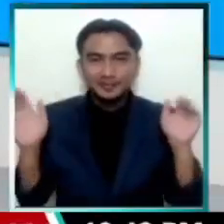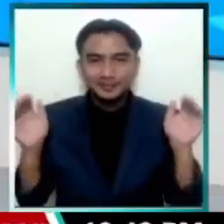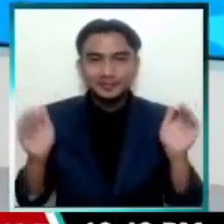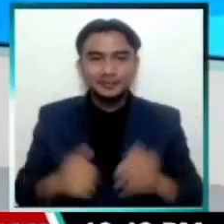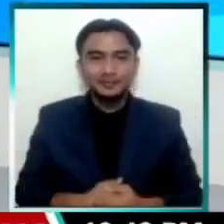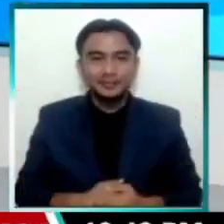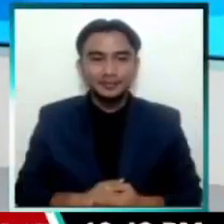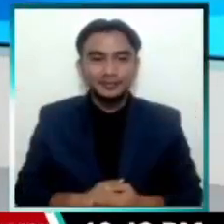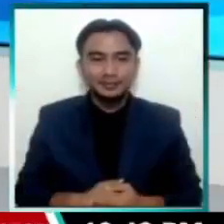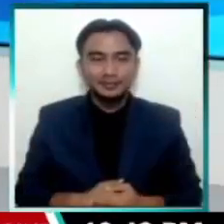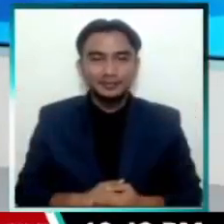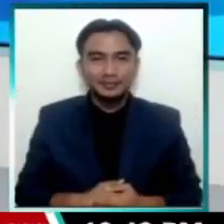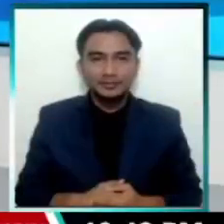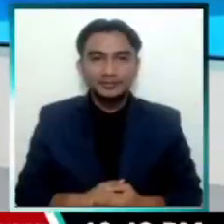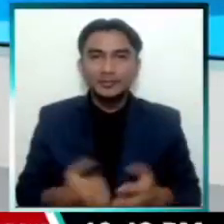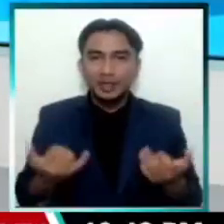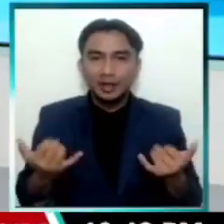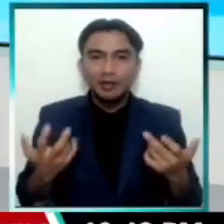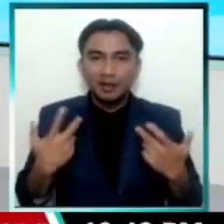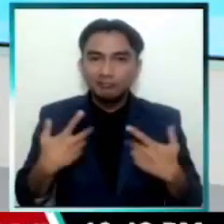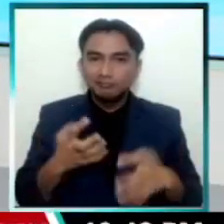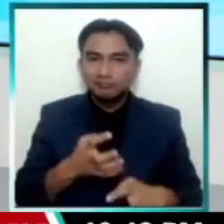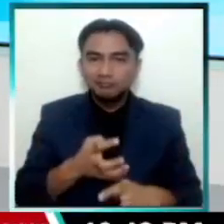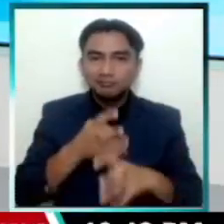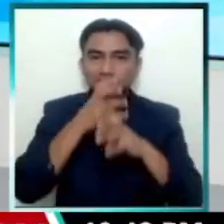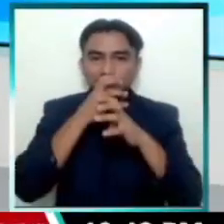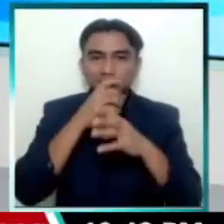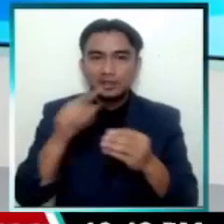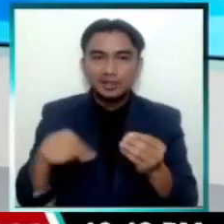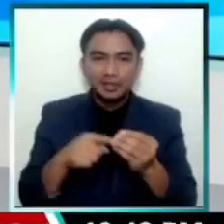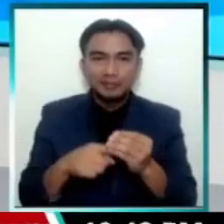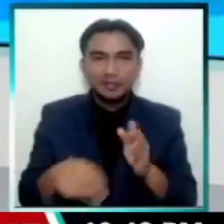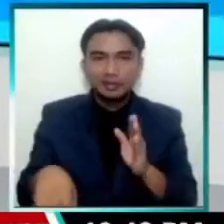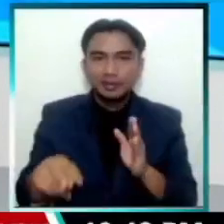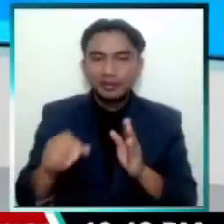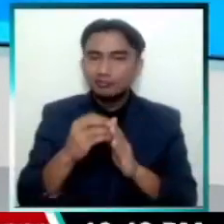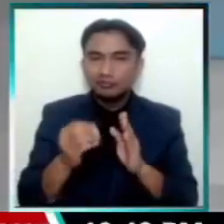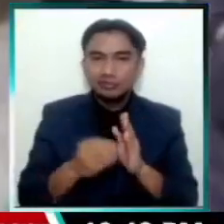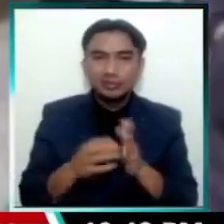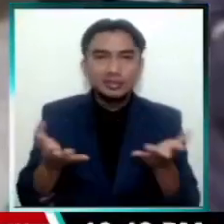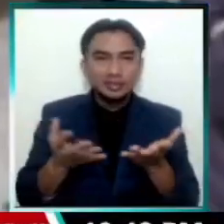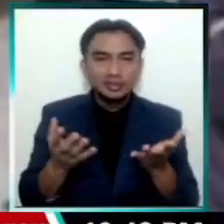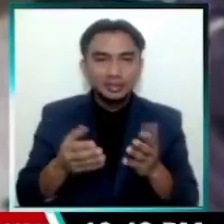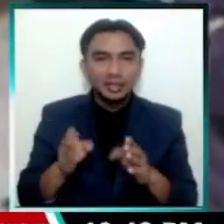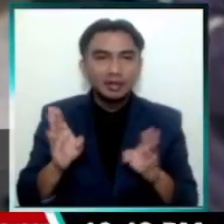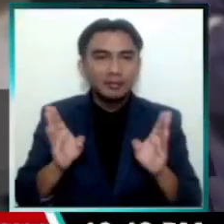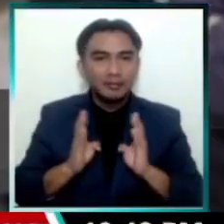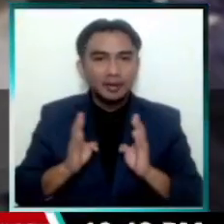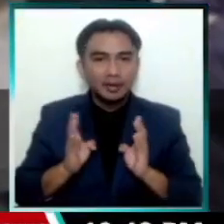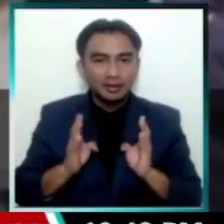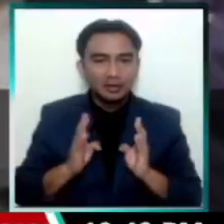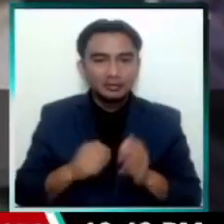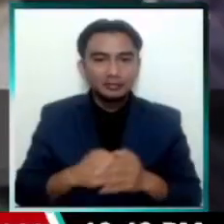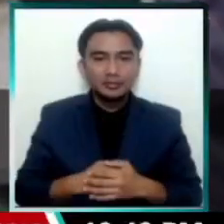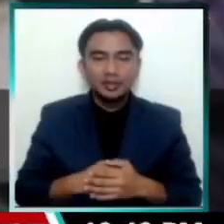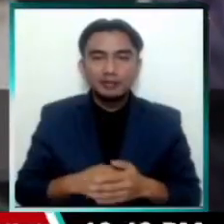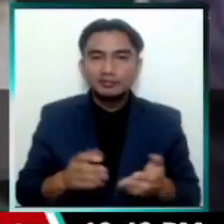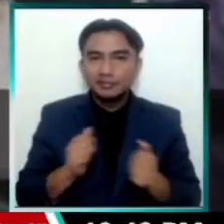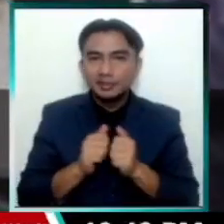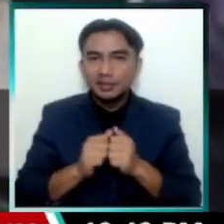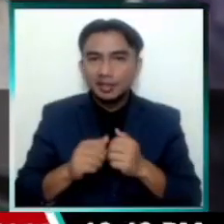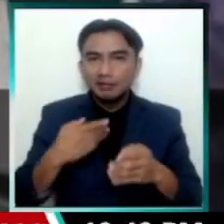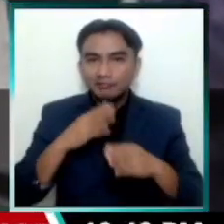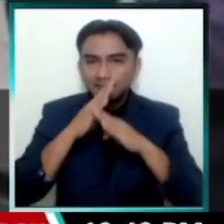Mas pinaigting ang pagpapatupad ng Silent Night Ordinance sa Baguio City. Sa ulat ng GMA Regional TV 1 North Central